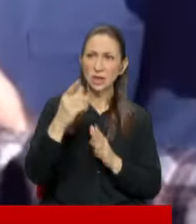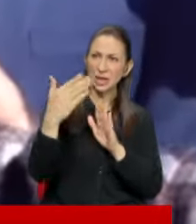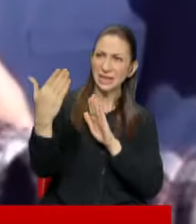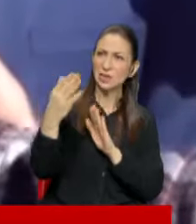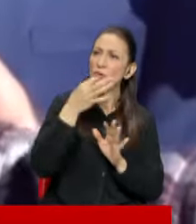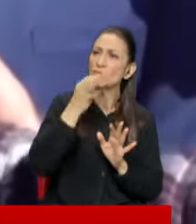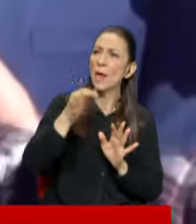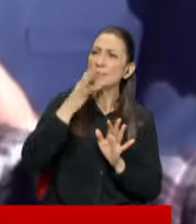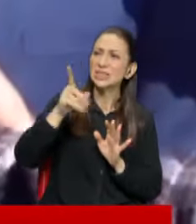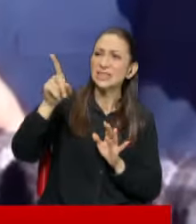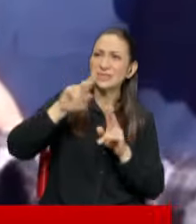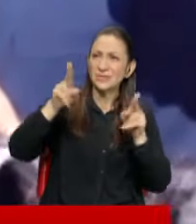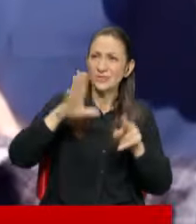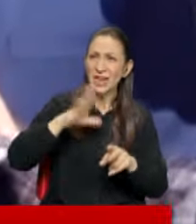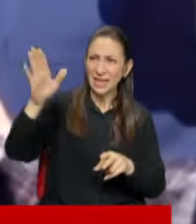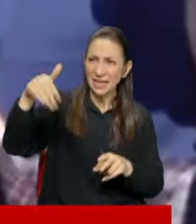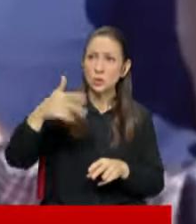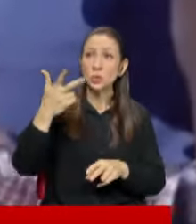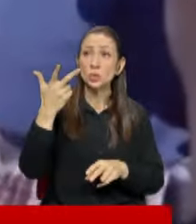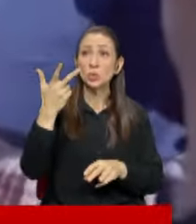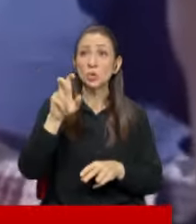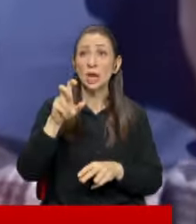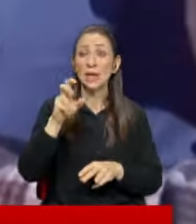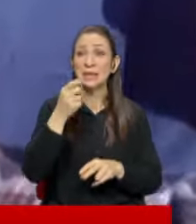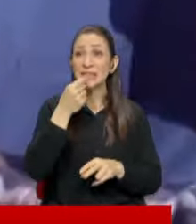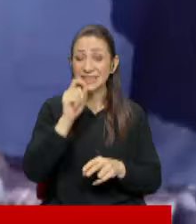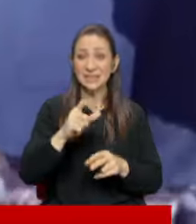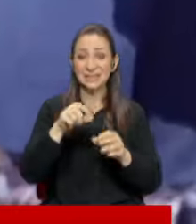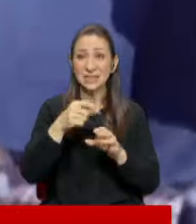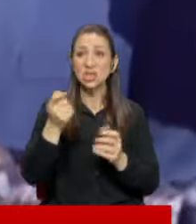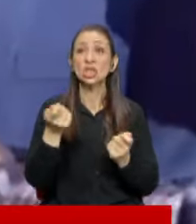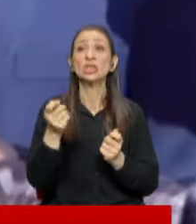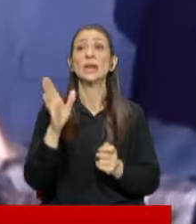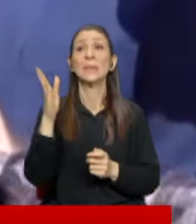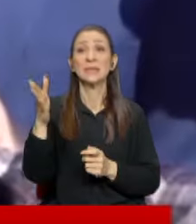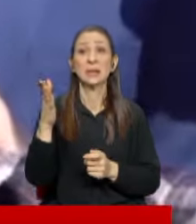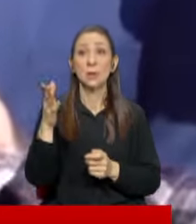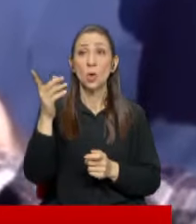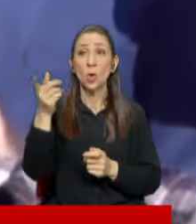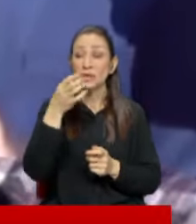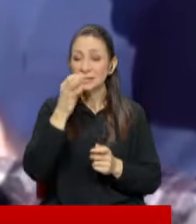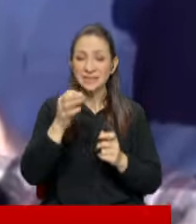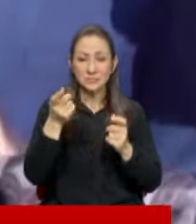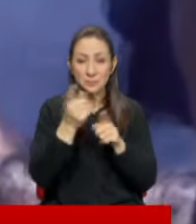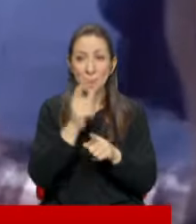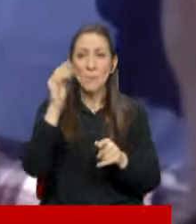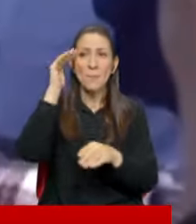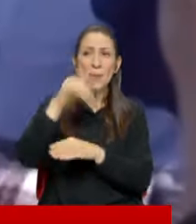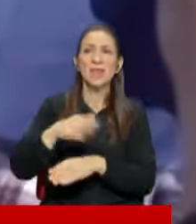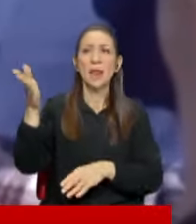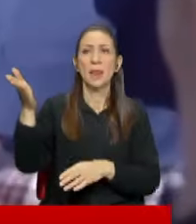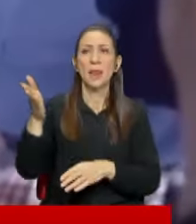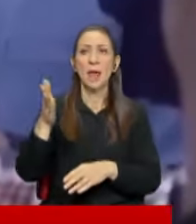kuru yemişçi var ya, kuru yemişçi. Gelsinler 3 ay kuru yemişçiyi çalıştıramazlar ya. 3 ayda o kuru yemişçiyi batırırlar.